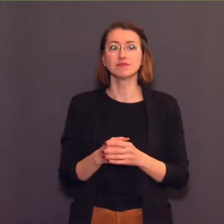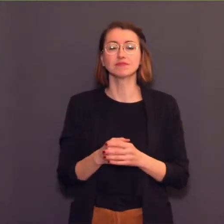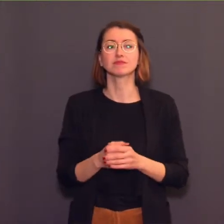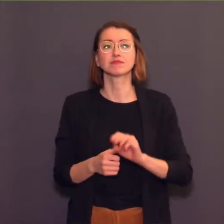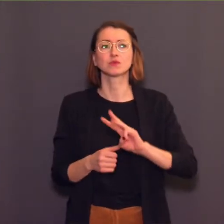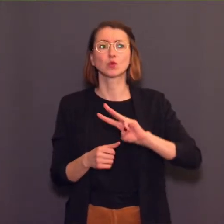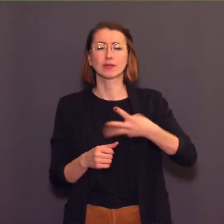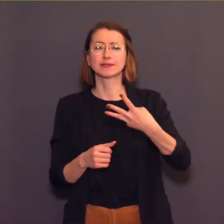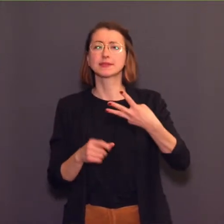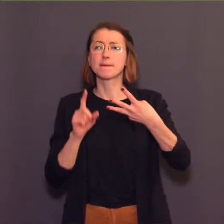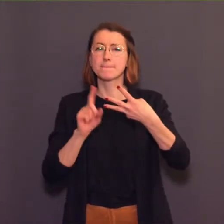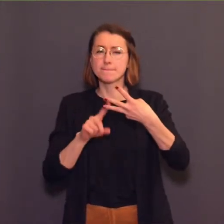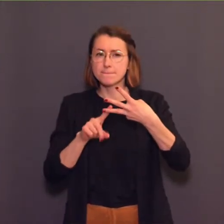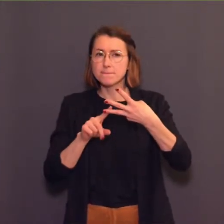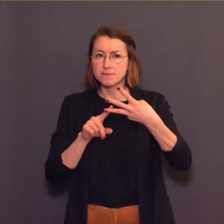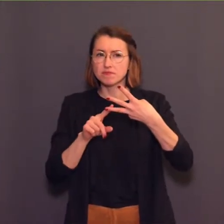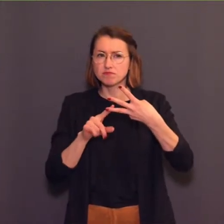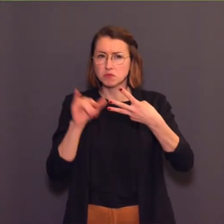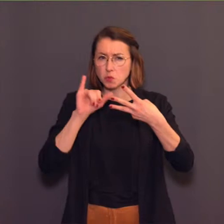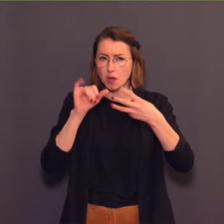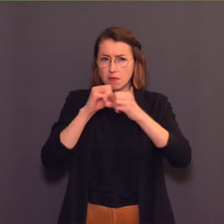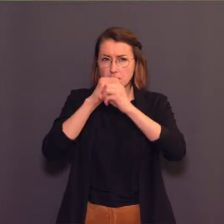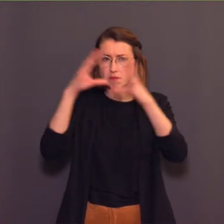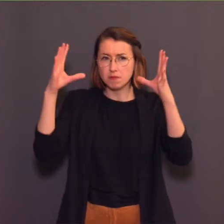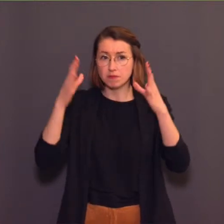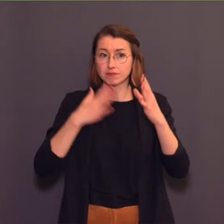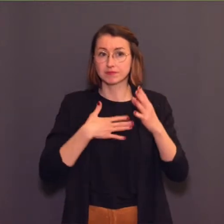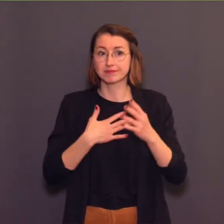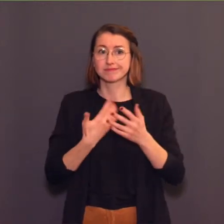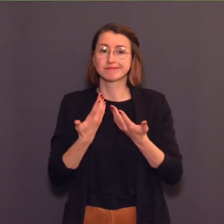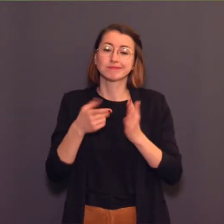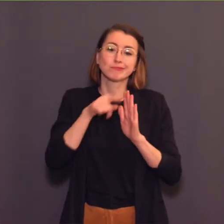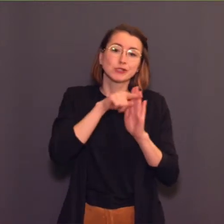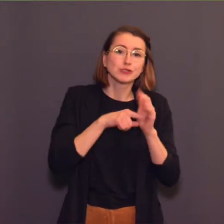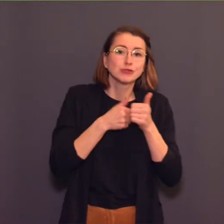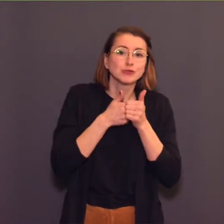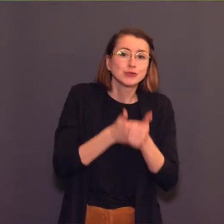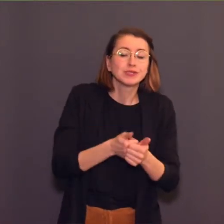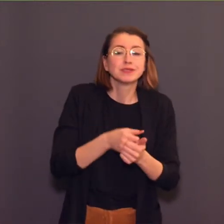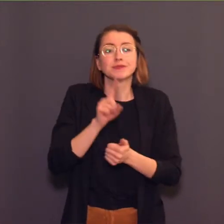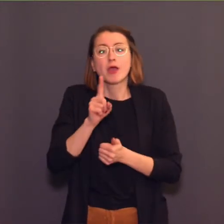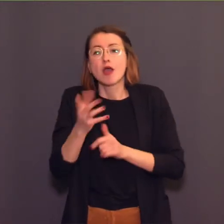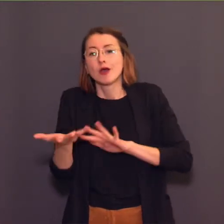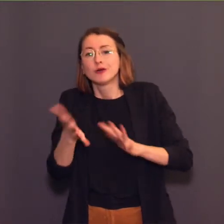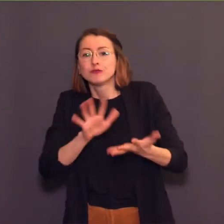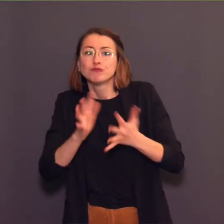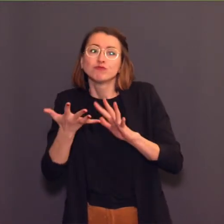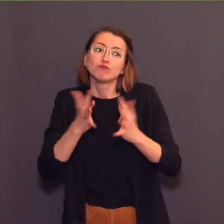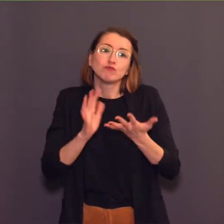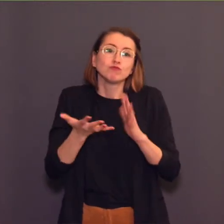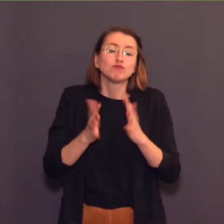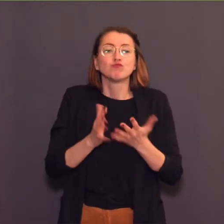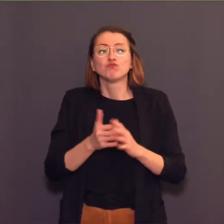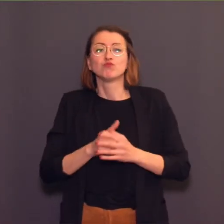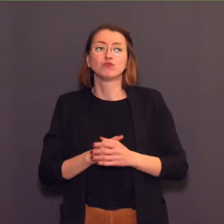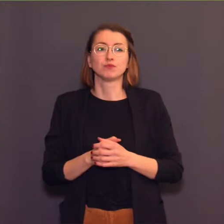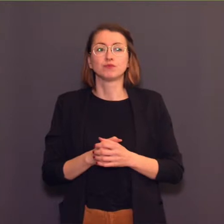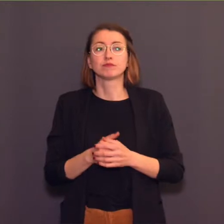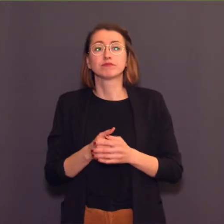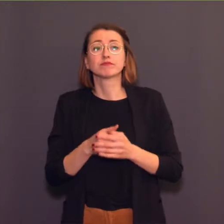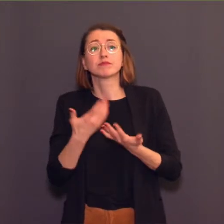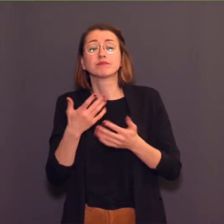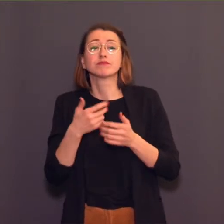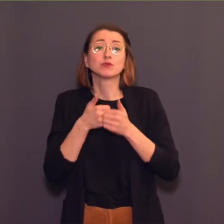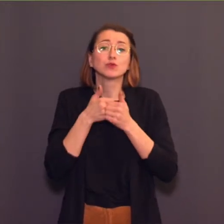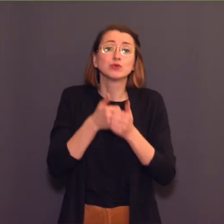laquelle nous appliquons les mesures, mais pas parfaitement bien. Nous les appliquons avec une marge de 30%. Alors une marge de 30%, ça